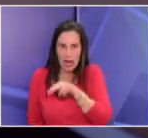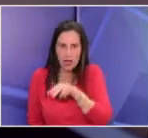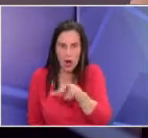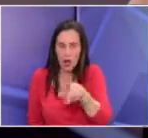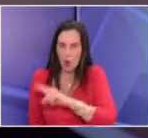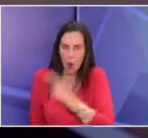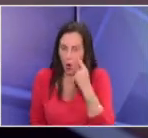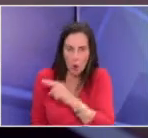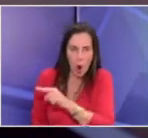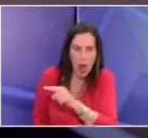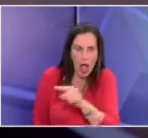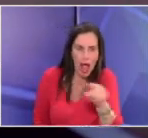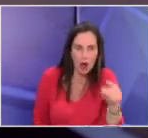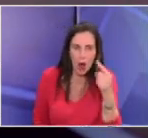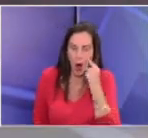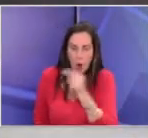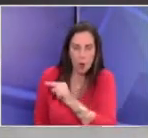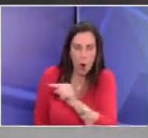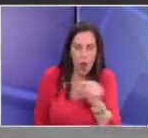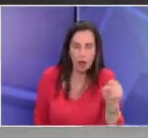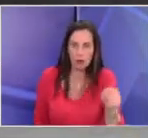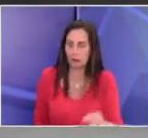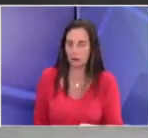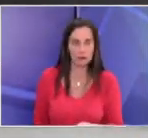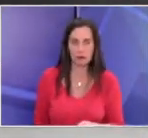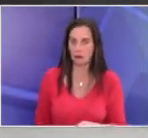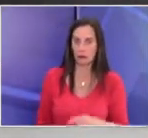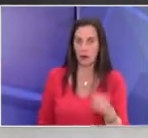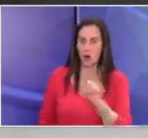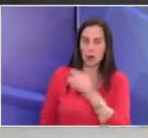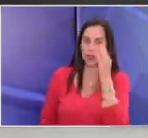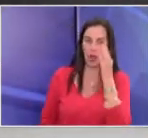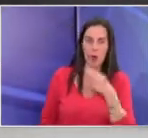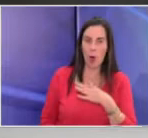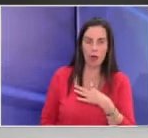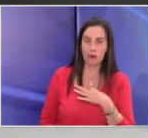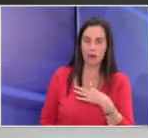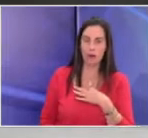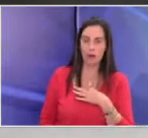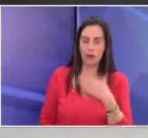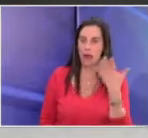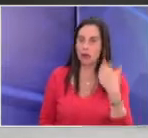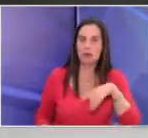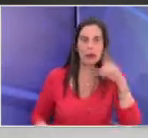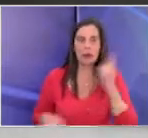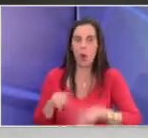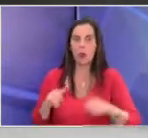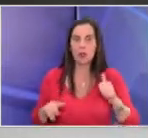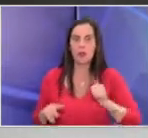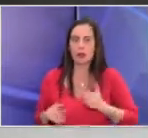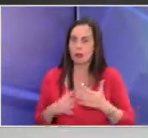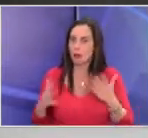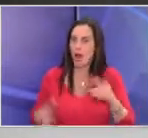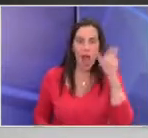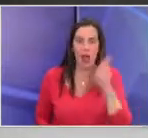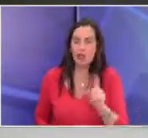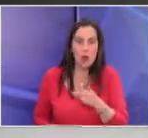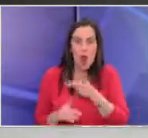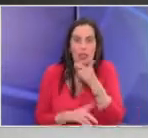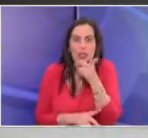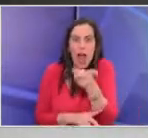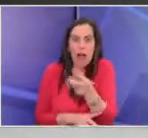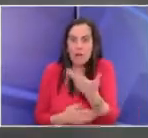נאו. פרי אברה נאו. פרי אברה מנגסטו. החמאס צריך לשחרר את אברה. שלום